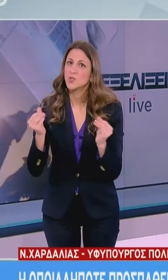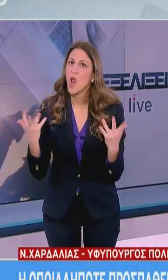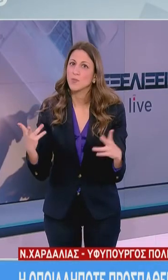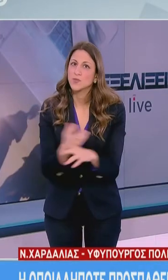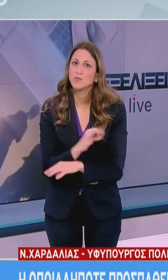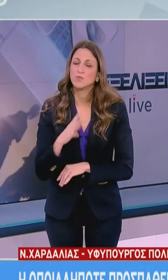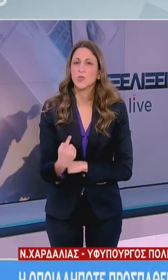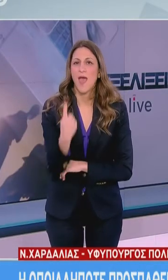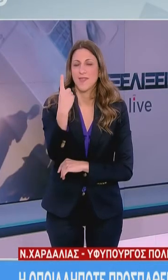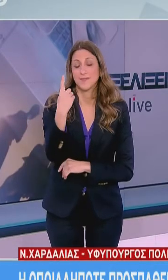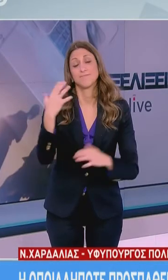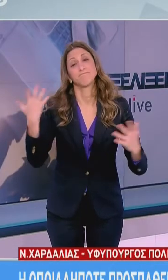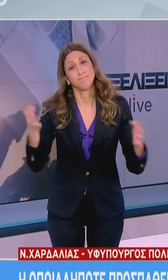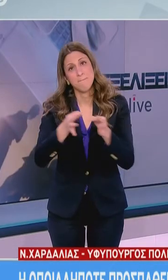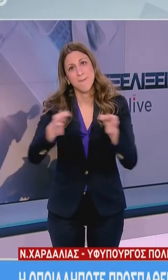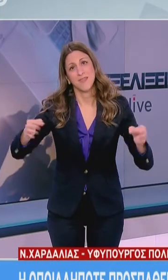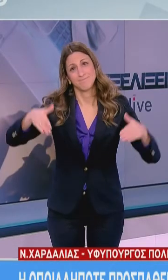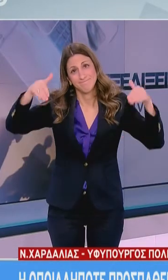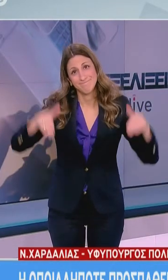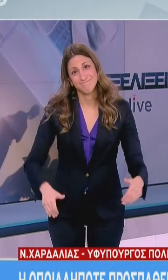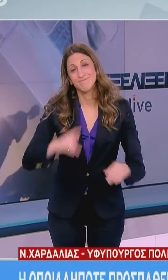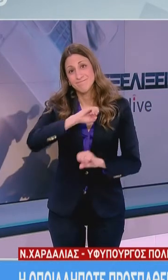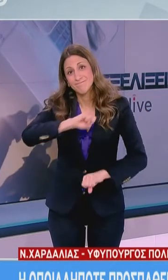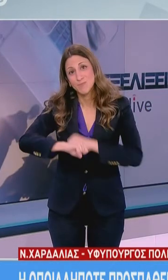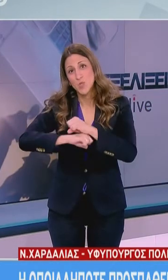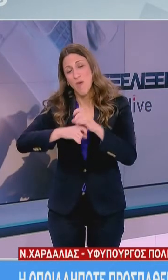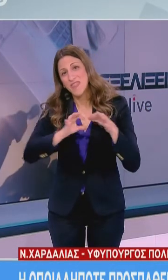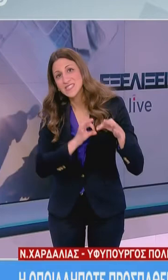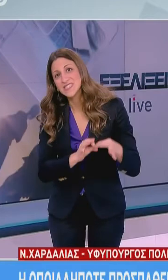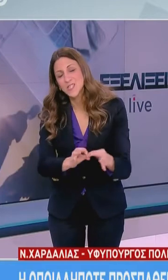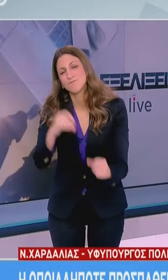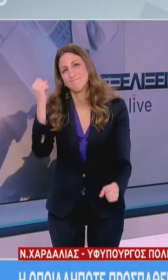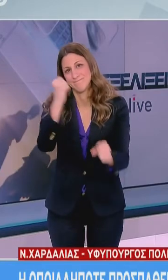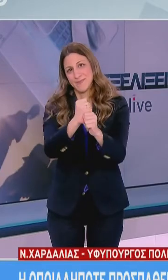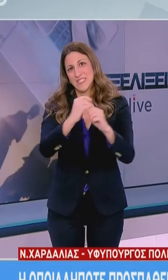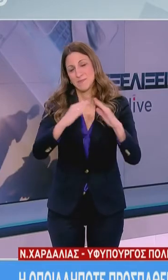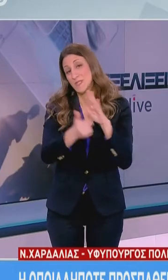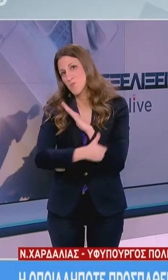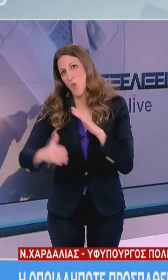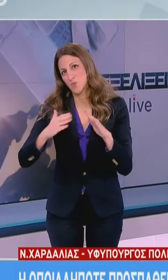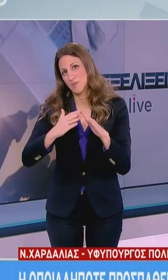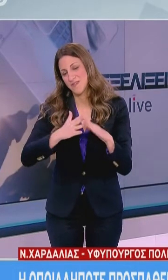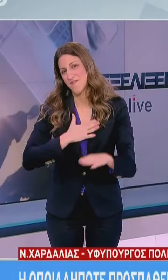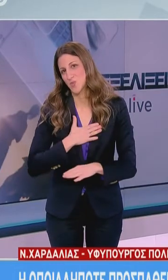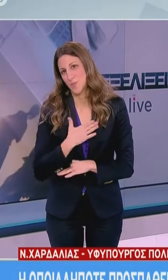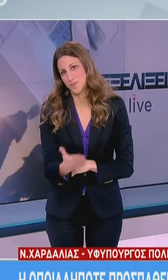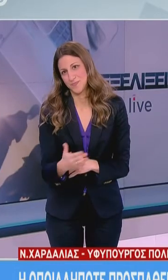παραμένει ένας. Να μείνουμε πιστοί στα μέτρα, να επιμείνουμε στην προσπάθειά μας και να μείνουμε σπίτι και μόνο σπίτι. Σας